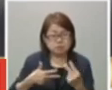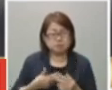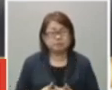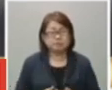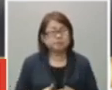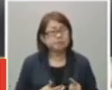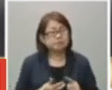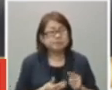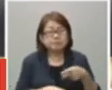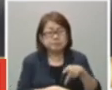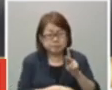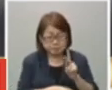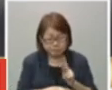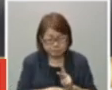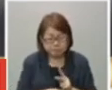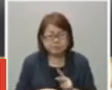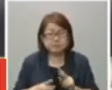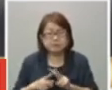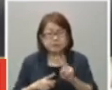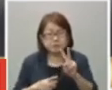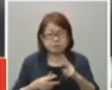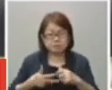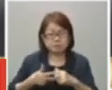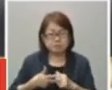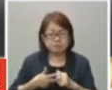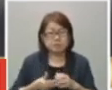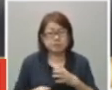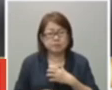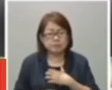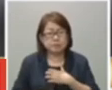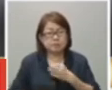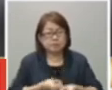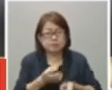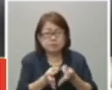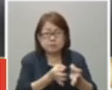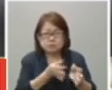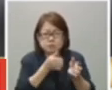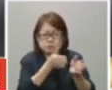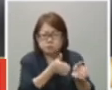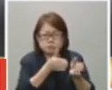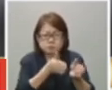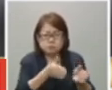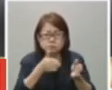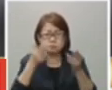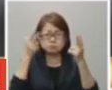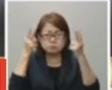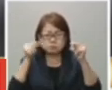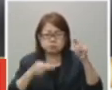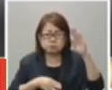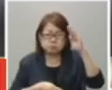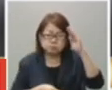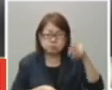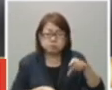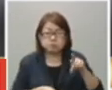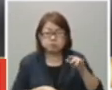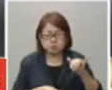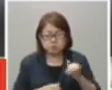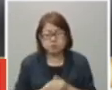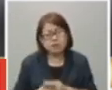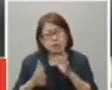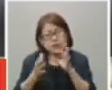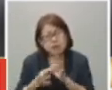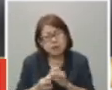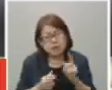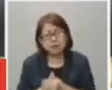ท่านประธานที่เคารพครับเรื่องที่2ที่ผมจะอภิปรายพลเอกประยุทธ์เป็นเรื่องเกี่ยวกับการบริหารจัดการ